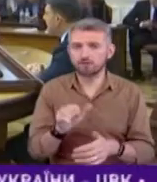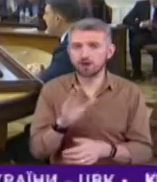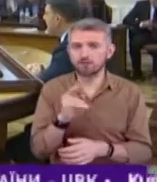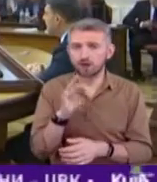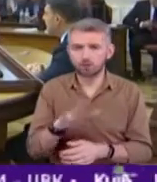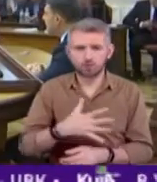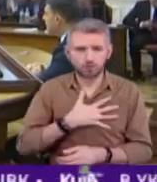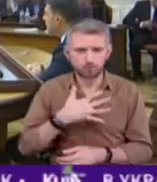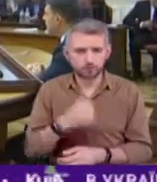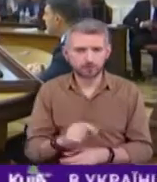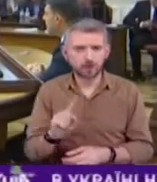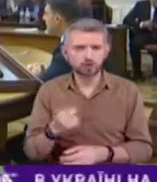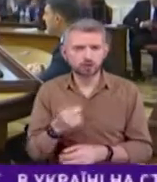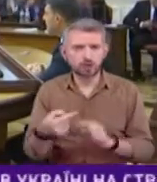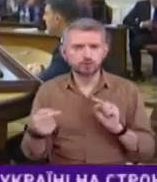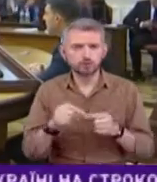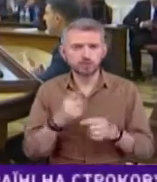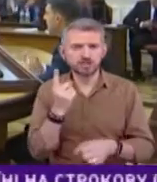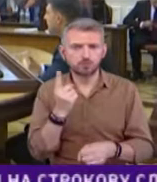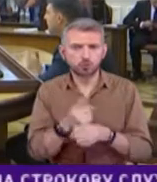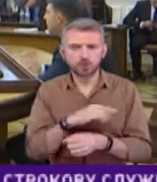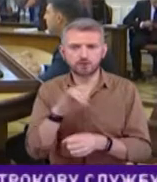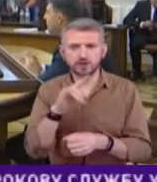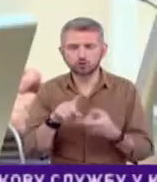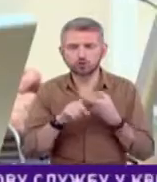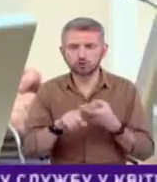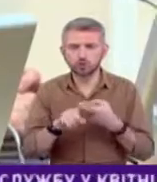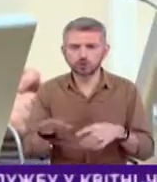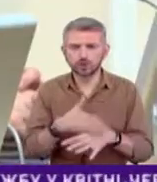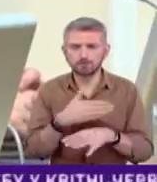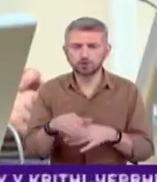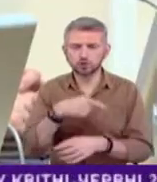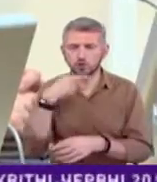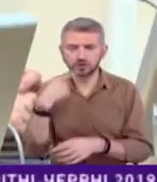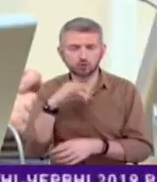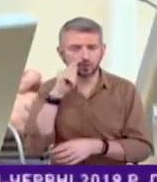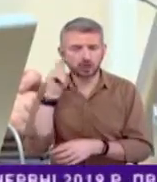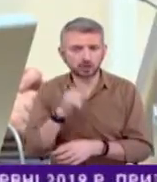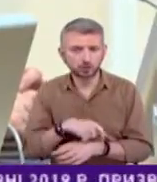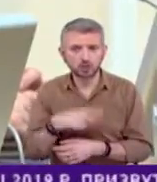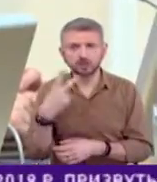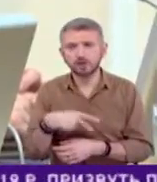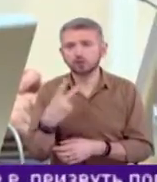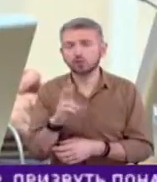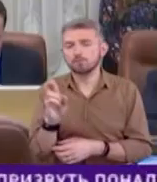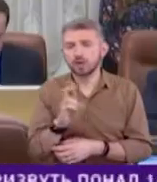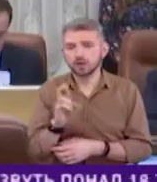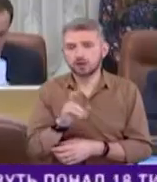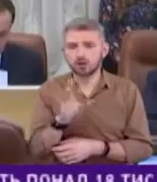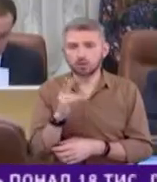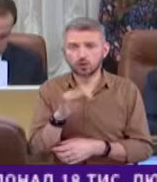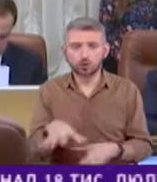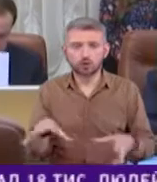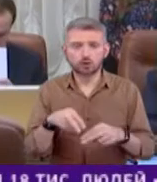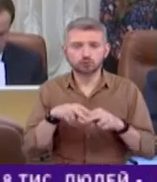Аваков обурився, чому всупереч забороні авіаційного сполучення між РФ та Україною 22 березня Бойко разом з